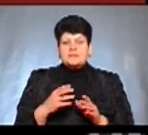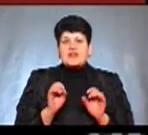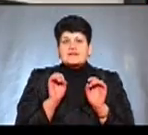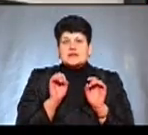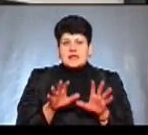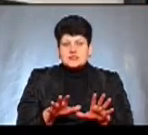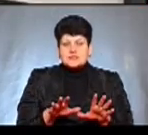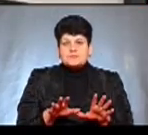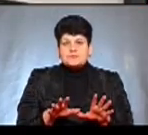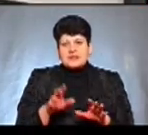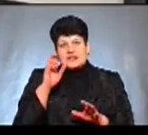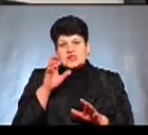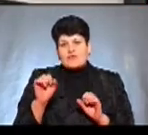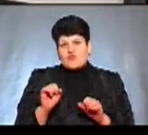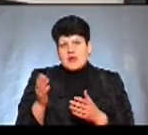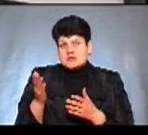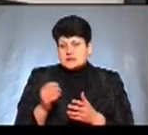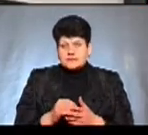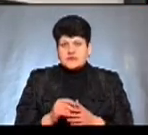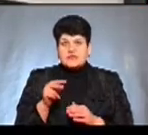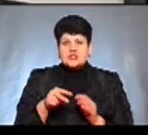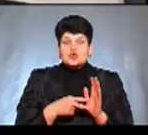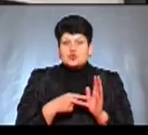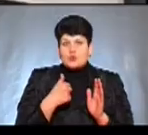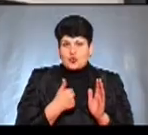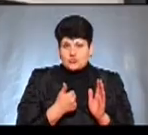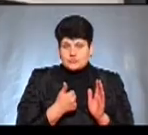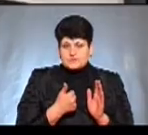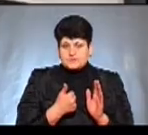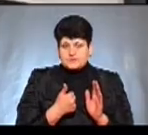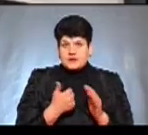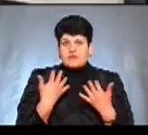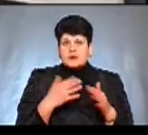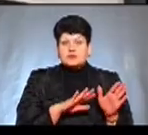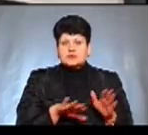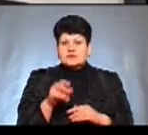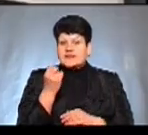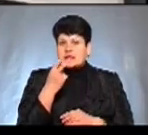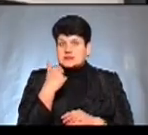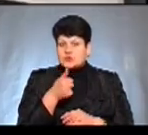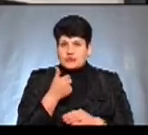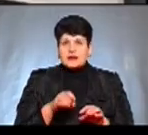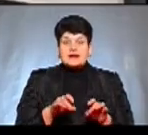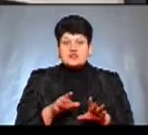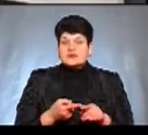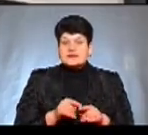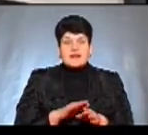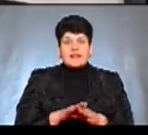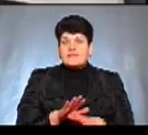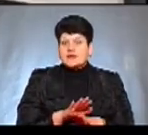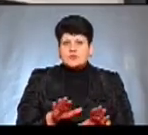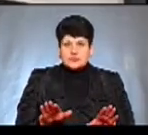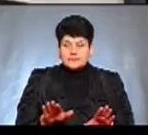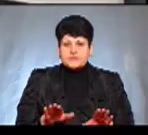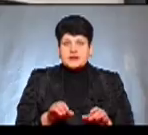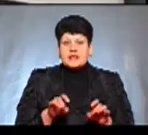передачі в державну власність. З 2007 року, минуло вже 12 років, рішення це не виконано.